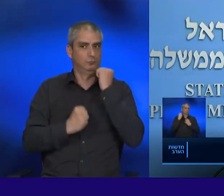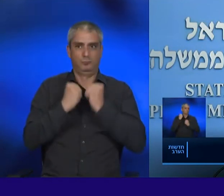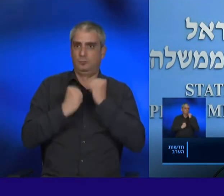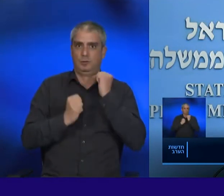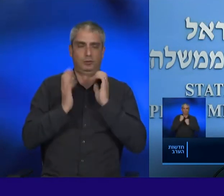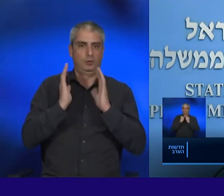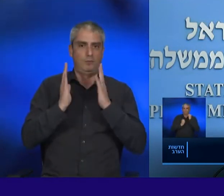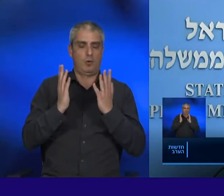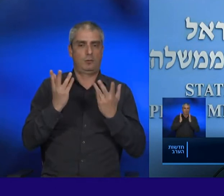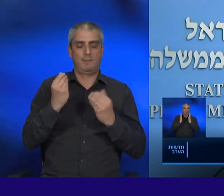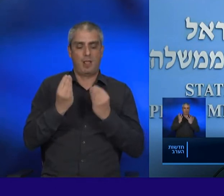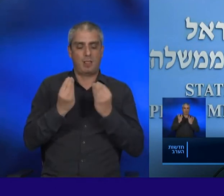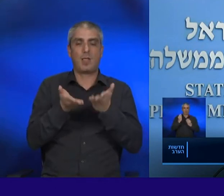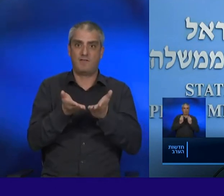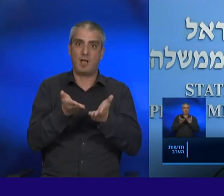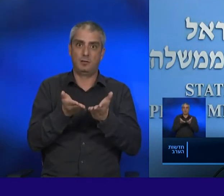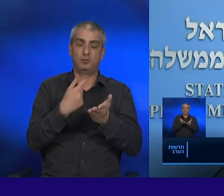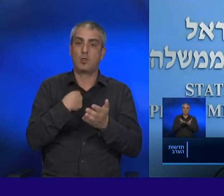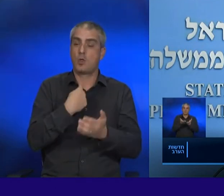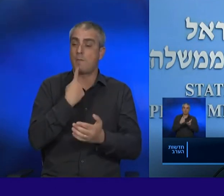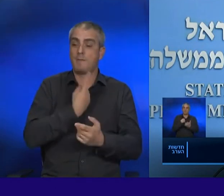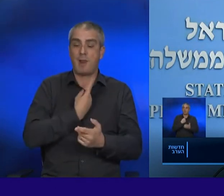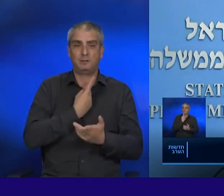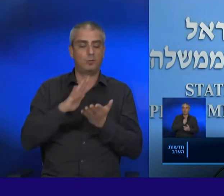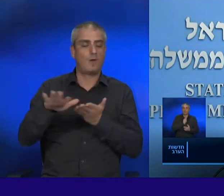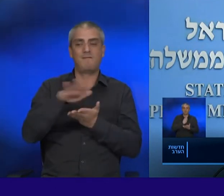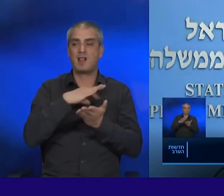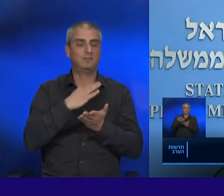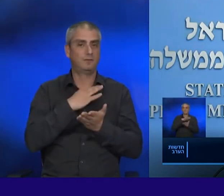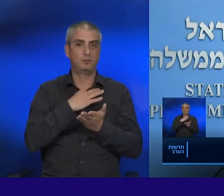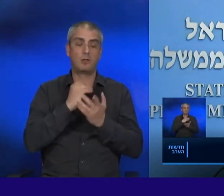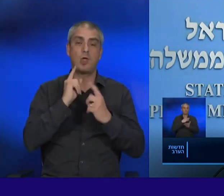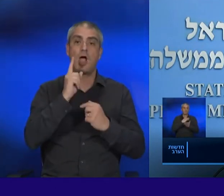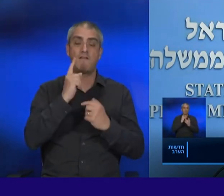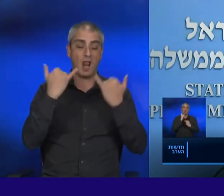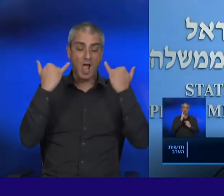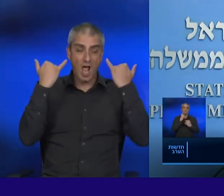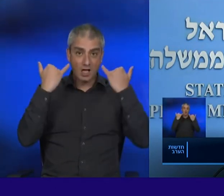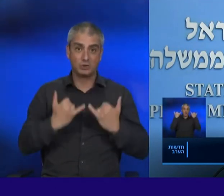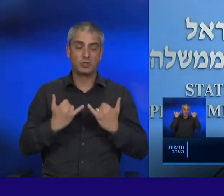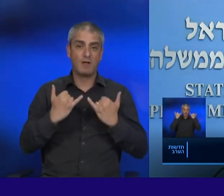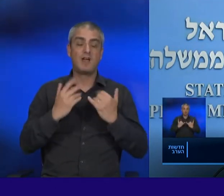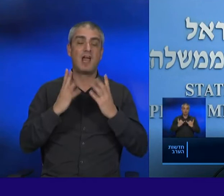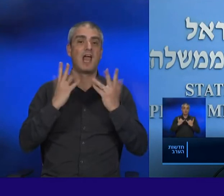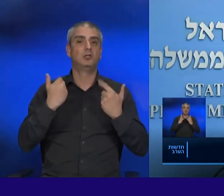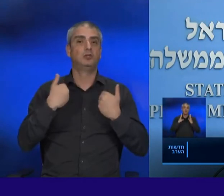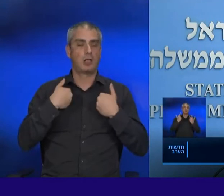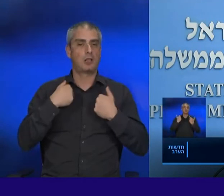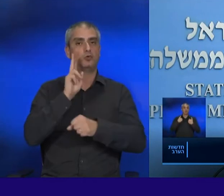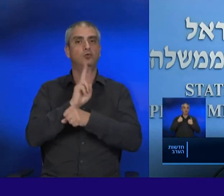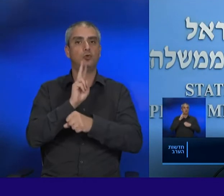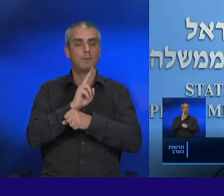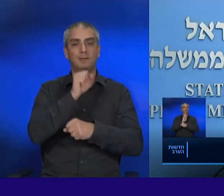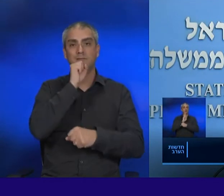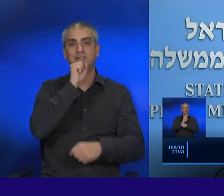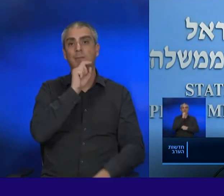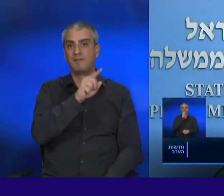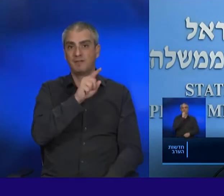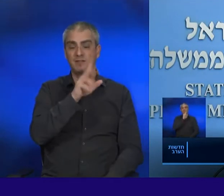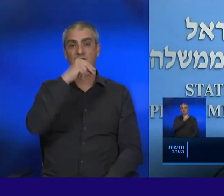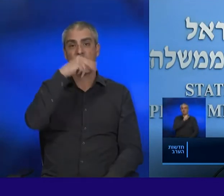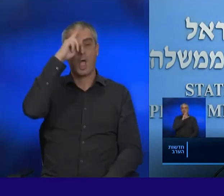עם הצעד הזה שאנחנו אומרים לעצמנו ולסביבה. אבל בעת הזאת הדרך שלנו לשמור על סבא וסבתא